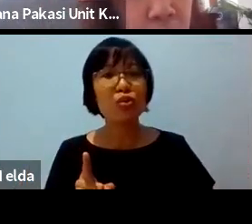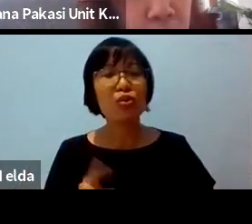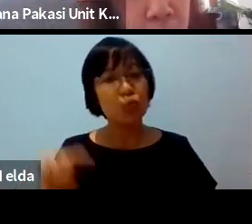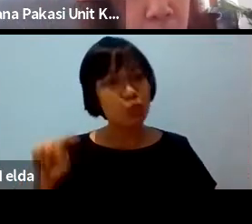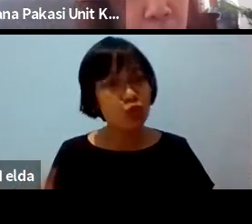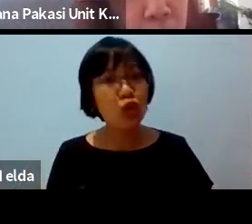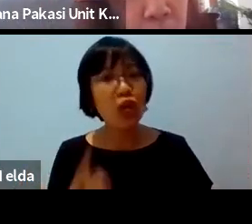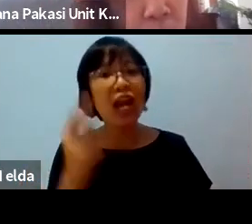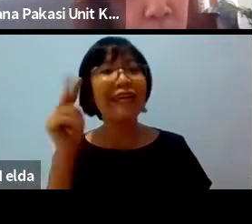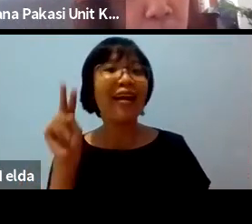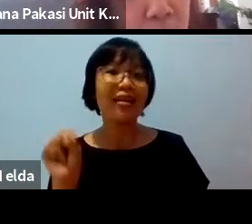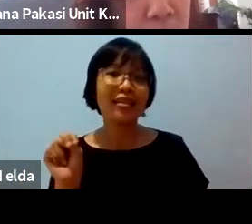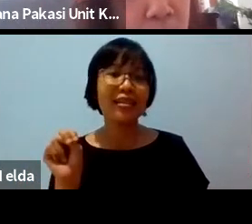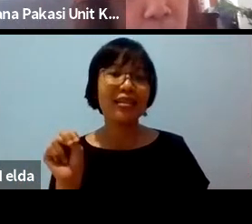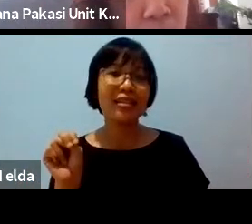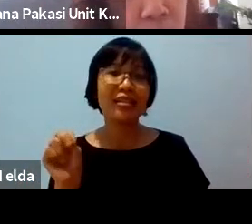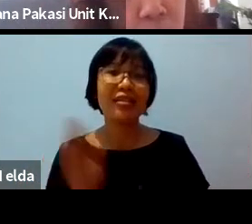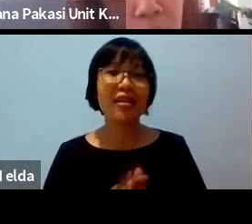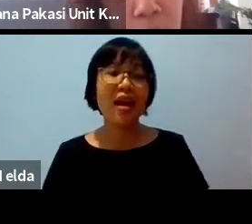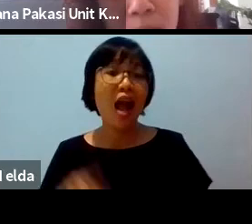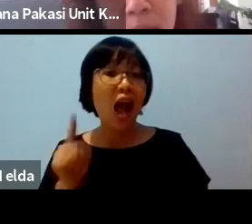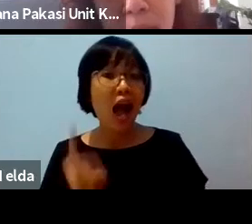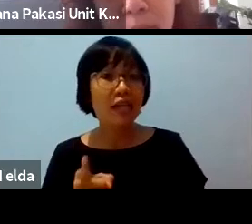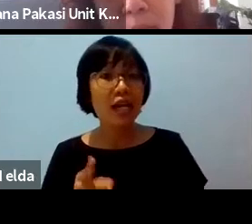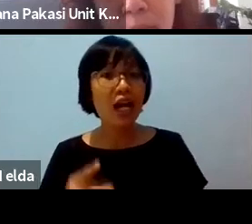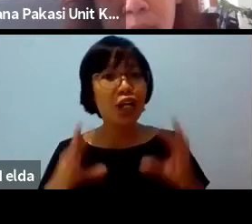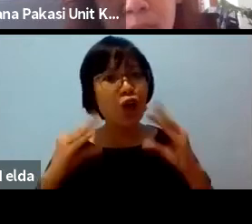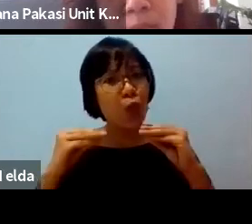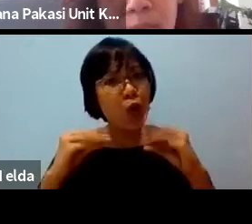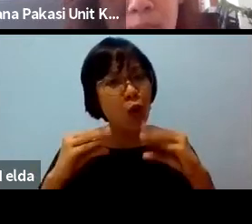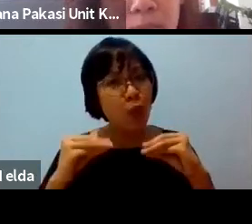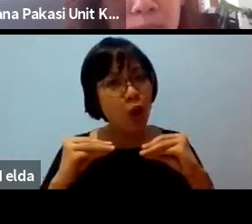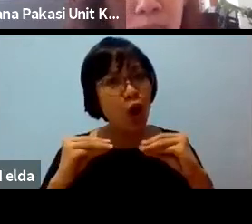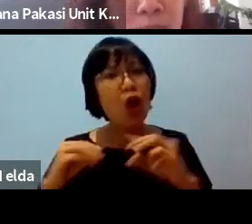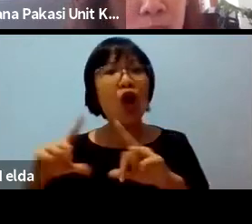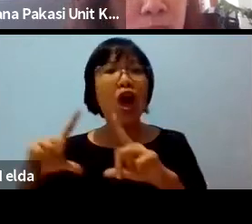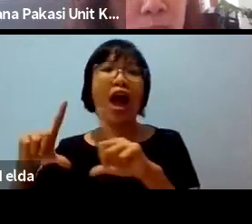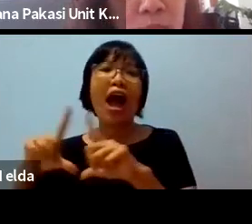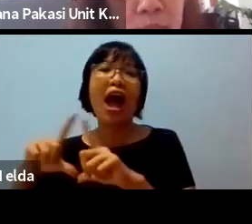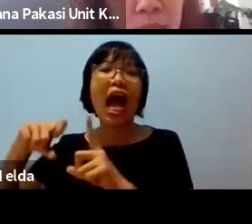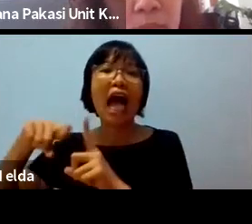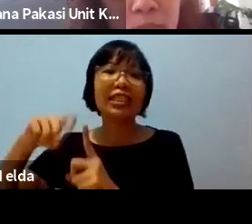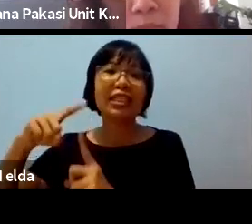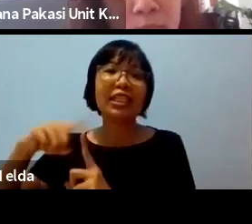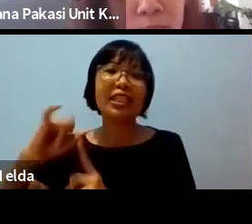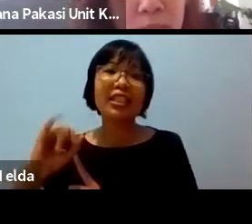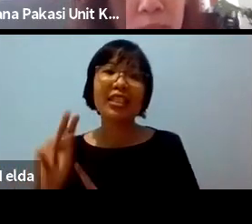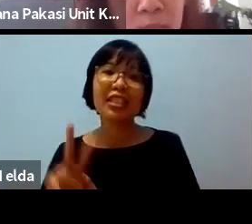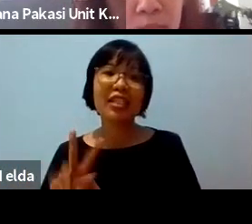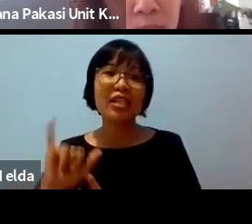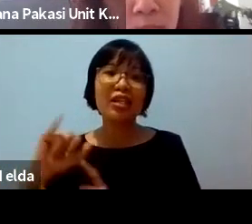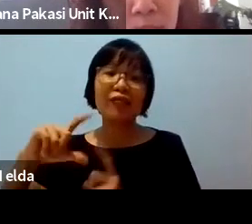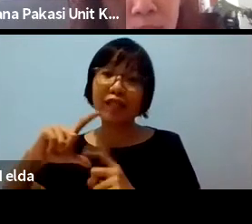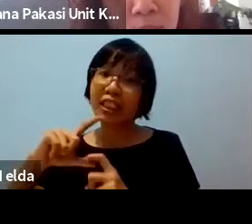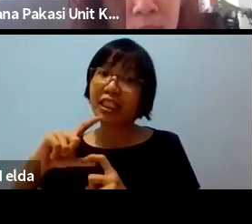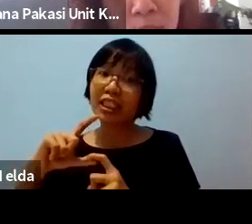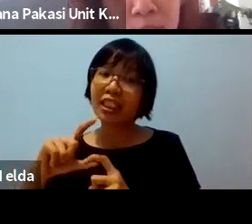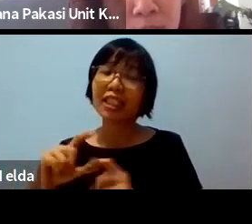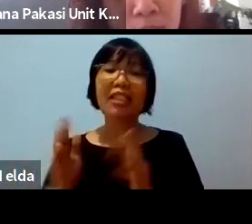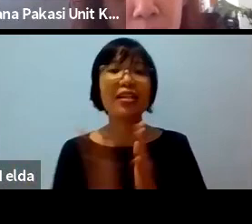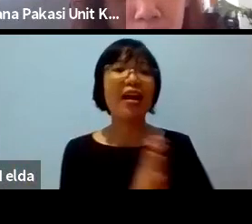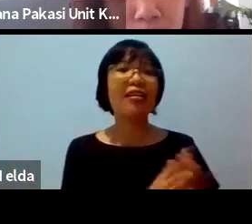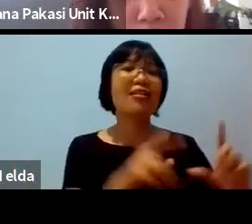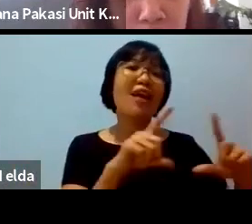aktivis-aktivis yang sangat kenal atau asumsinya lebih tahu pada pengalaman realitas sosial dengan